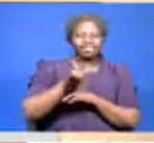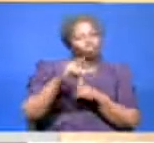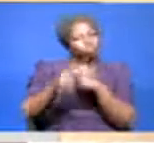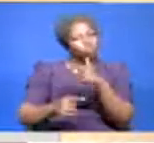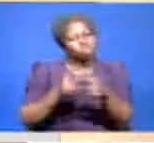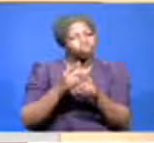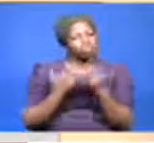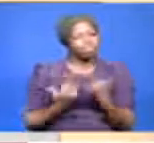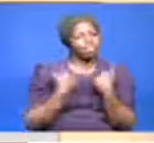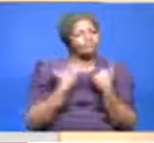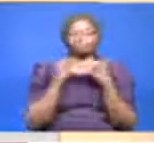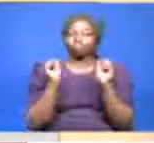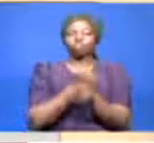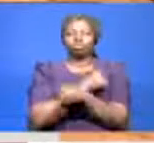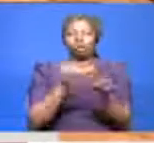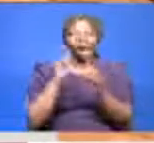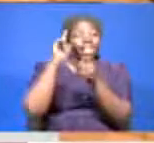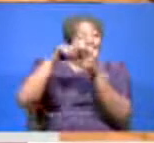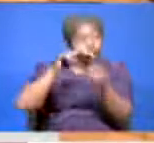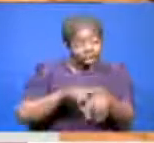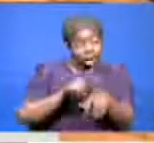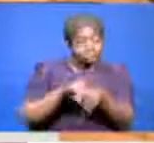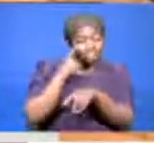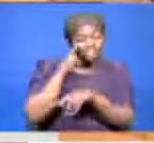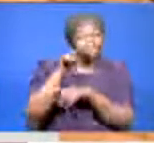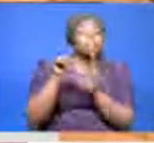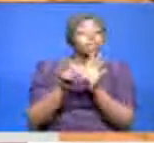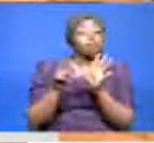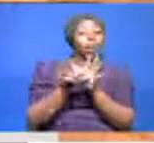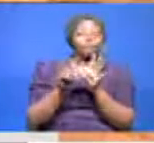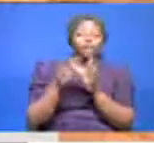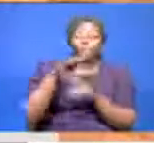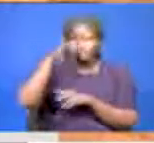pombe haramu imefika kikomo. Nancy Okware, Lunchtime News.